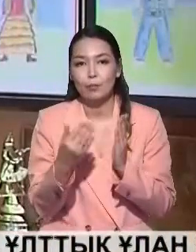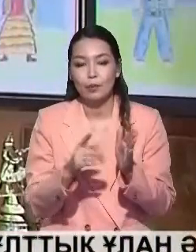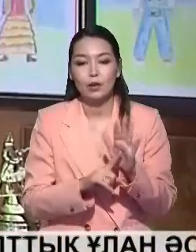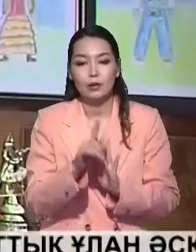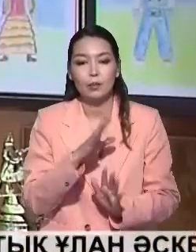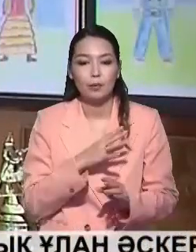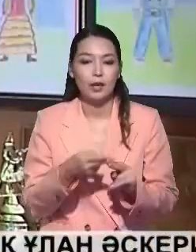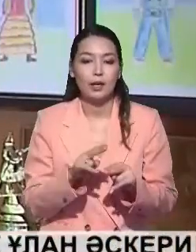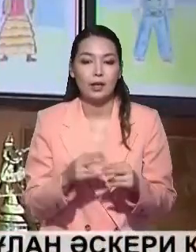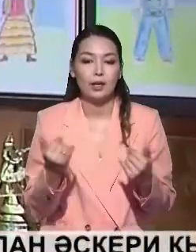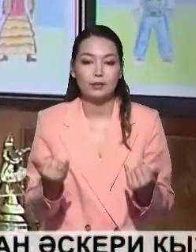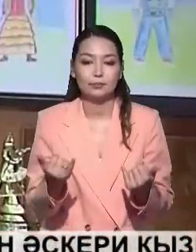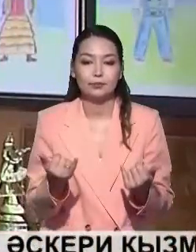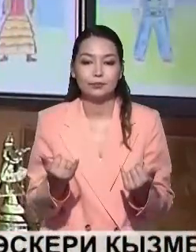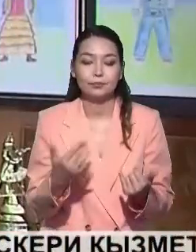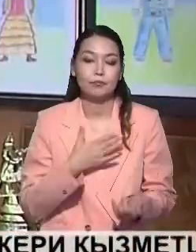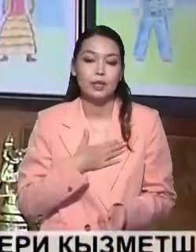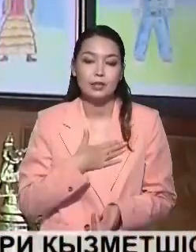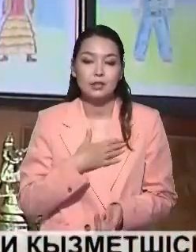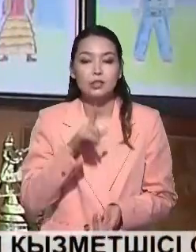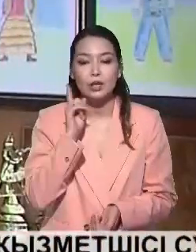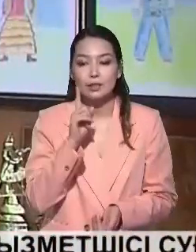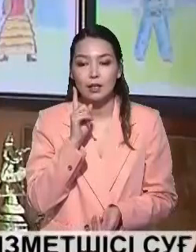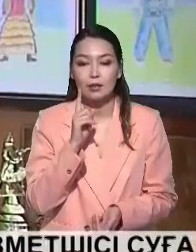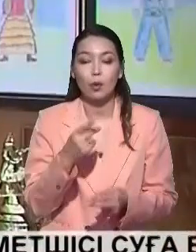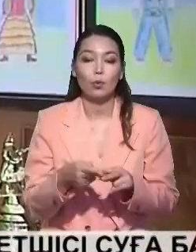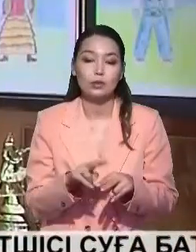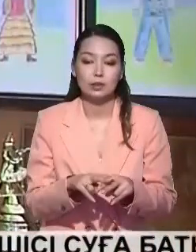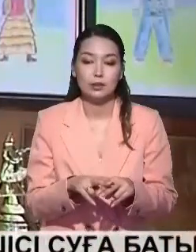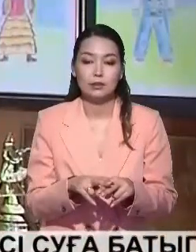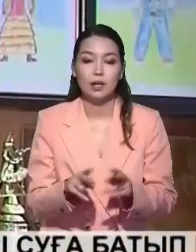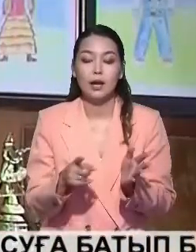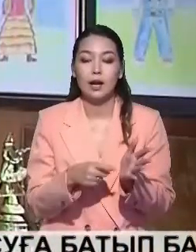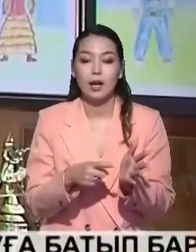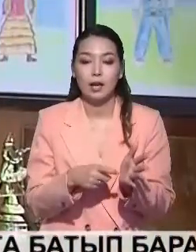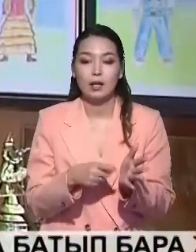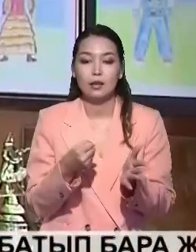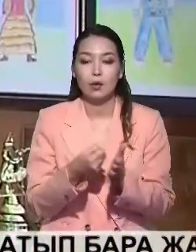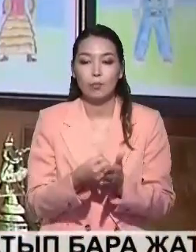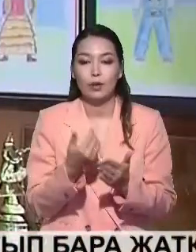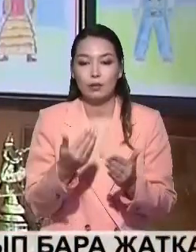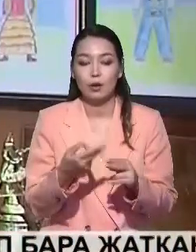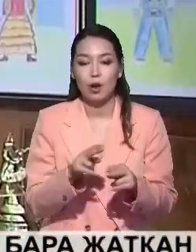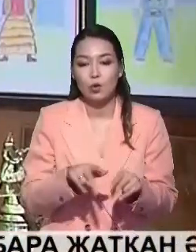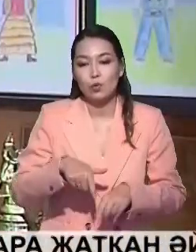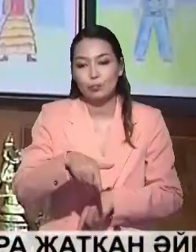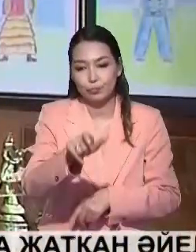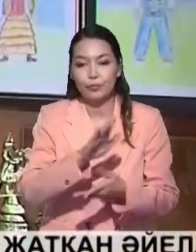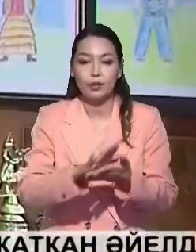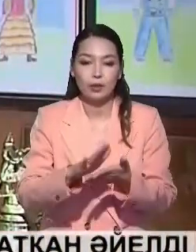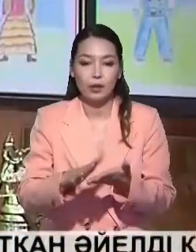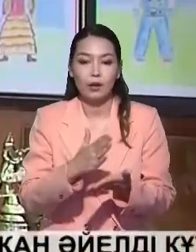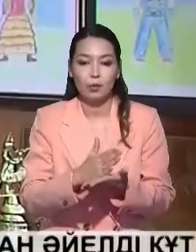кезде біздің жастарымыз осы Қарағандыға дейінгі автомагистральді тазалап жатыр.